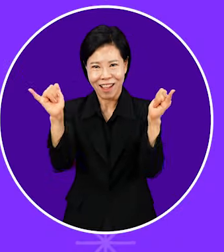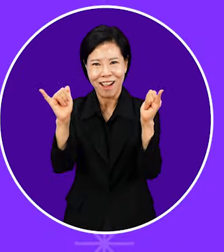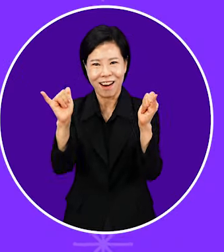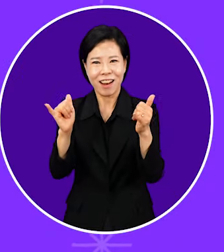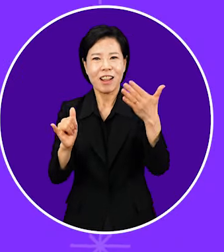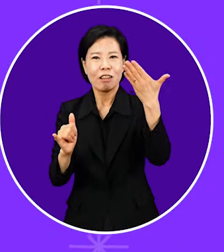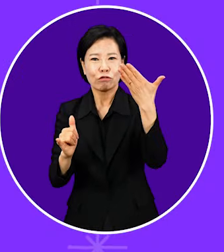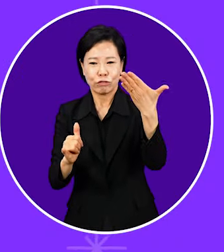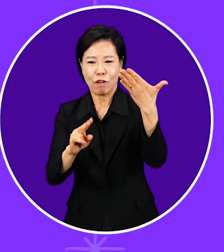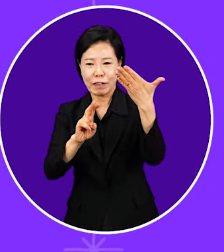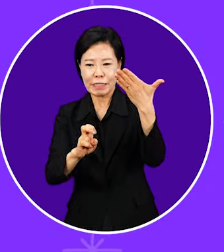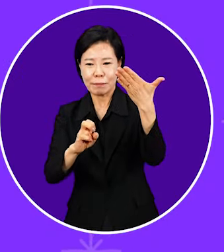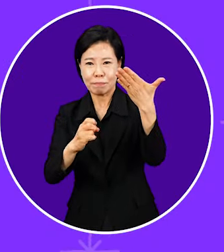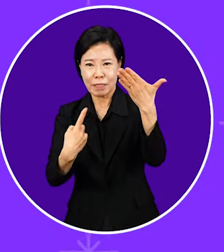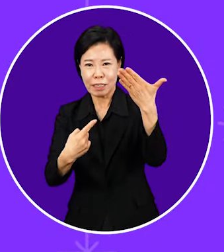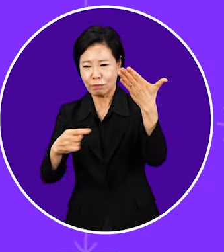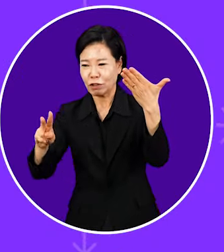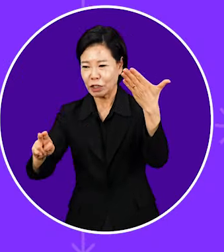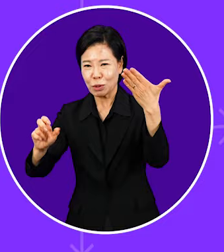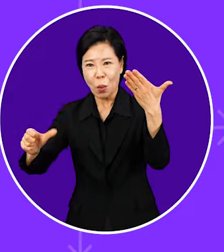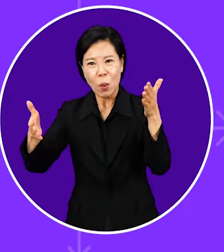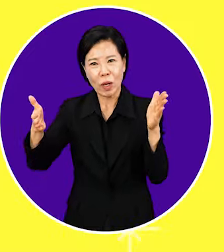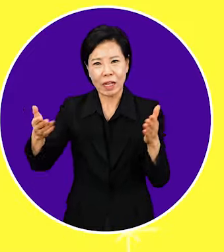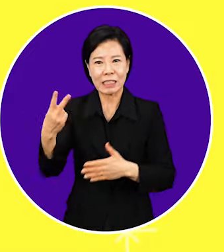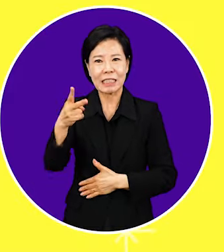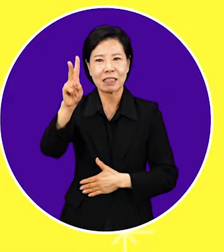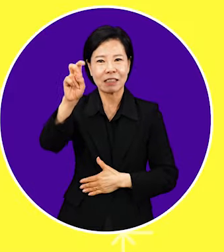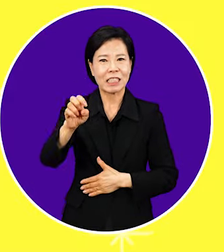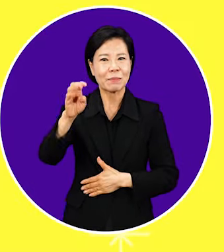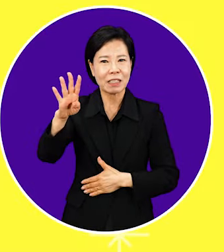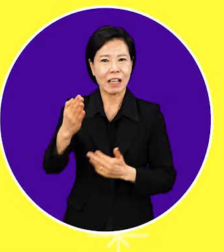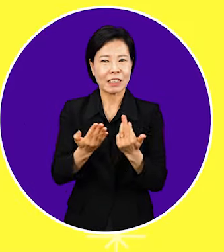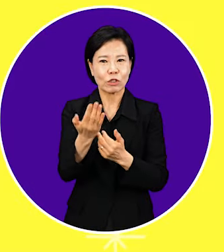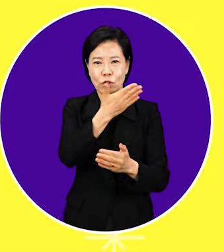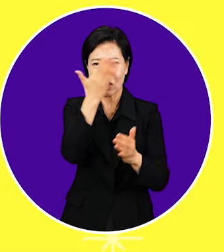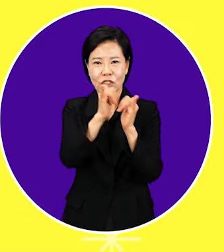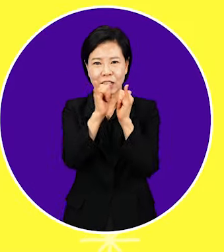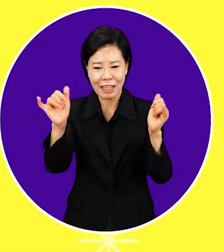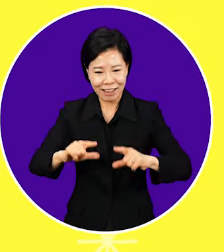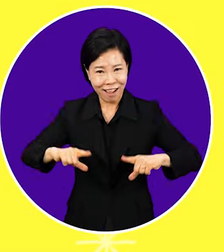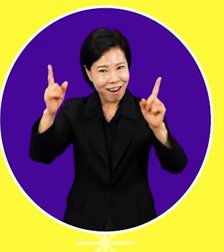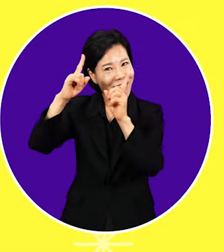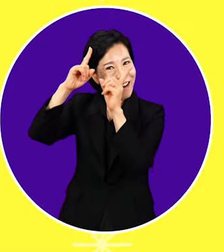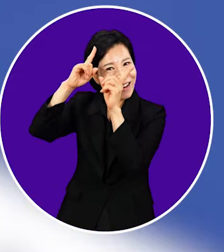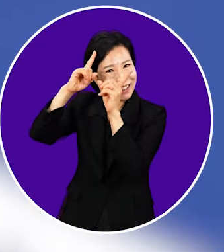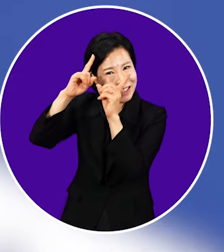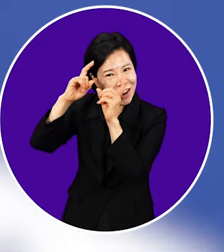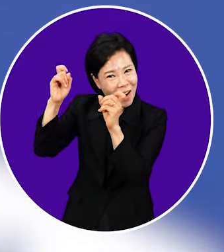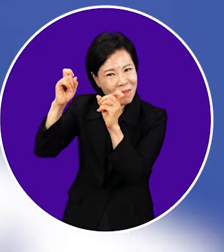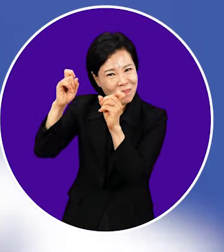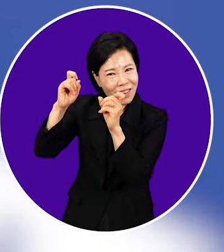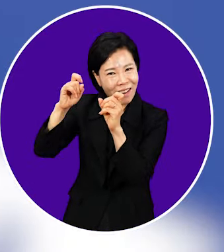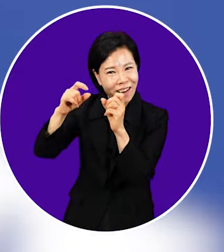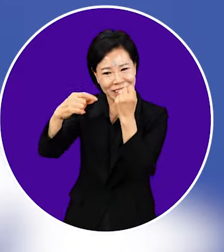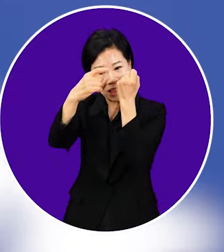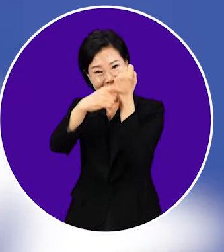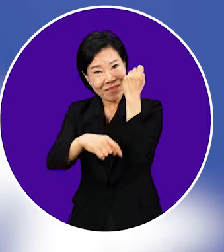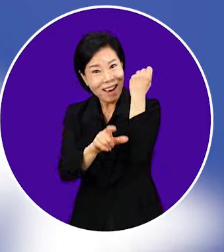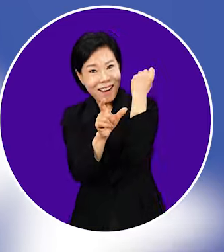날이야. 9월 21일부터 25일까지 2024 제주 청년의 날을 기념하여 청춘역